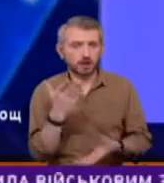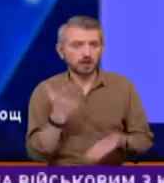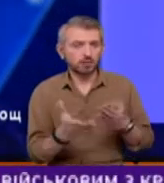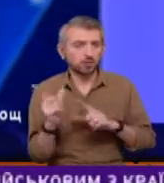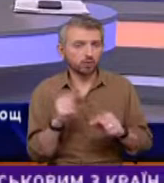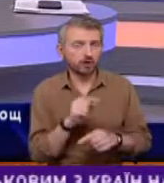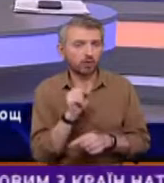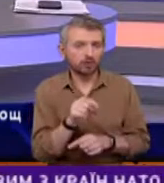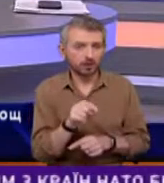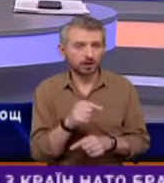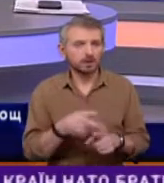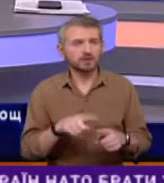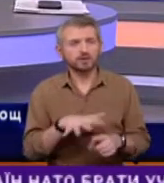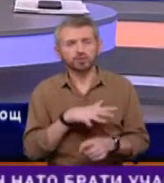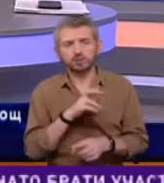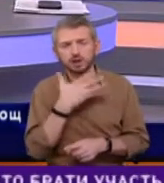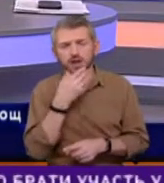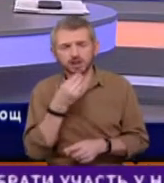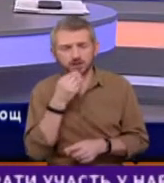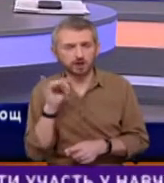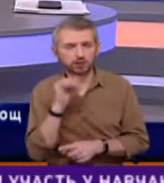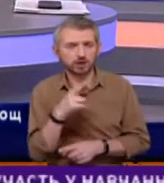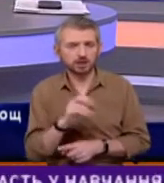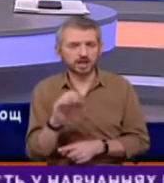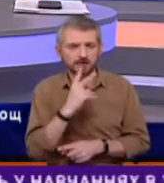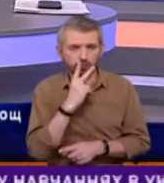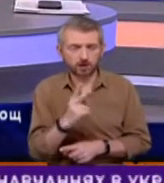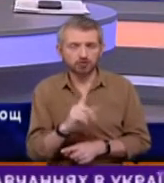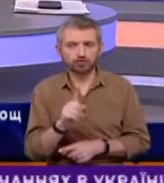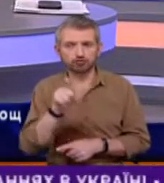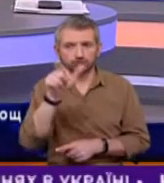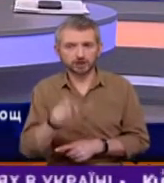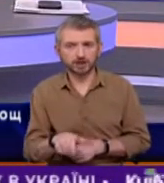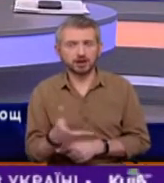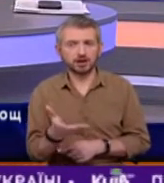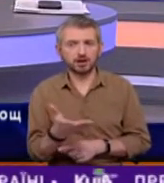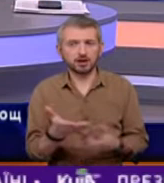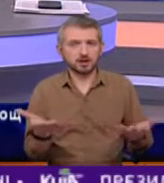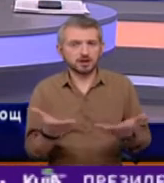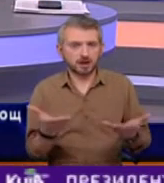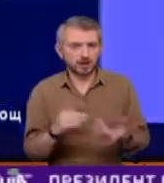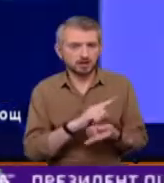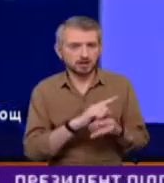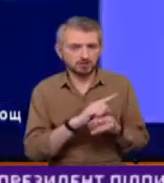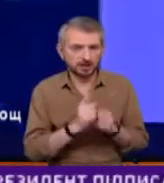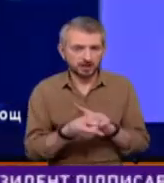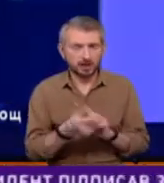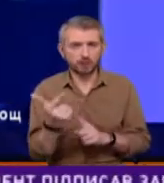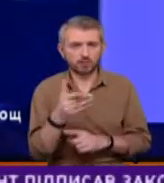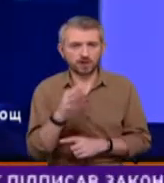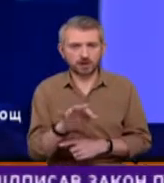якби поїхала НАТО, це була б красива історія для Євробачення, що людина, яка змінила громадянство,